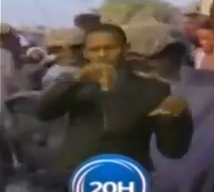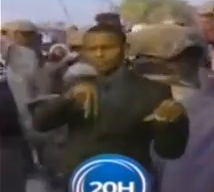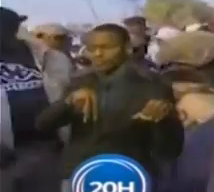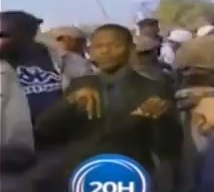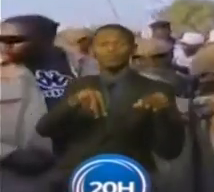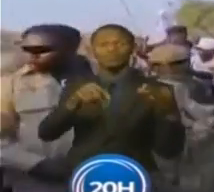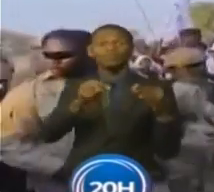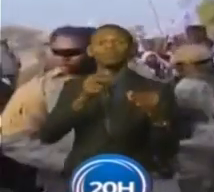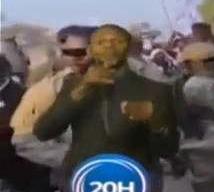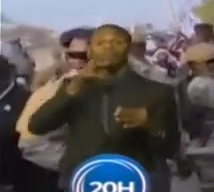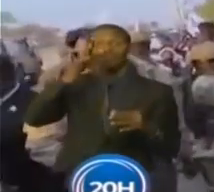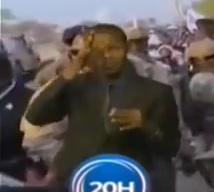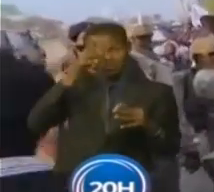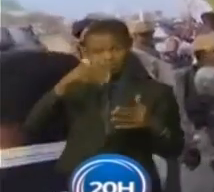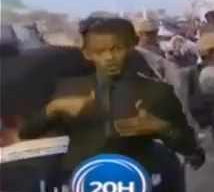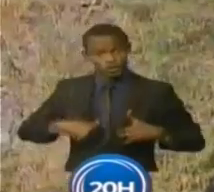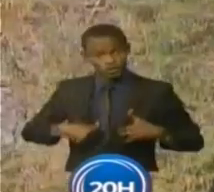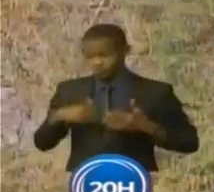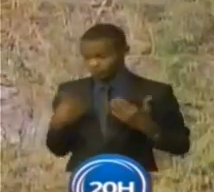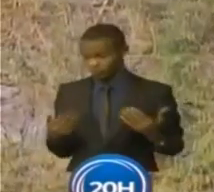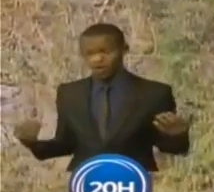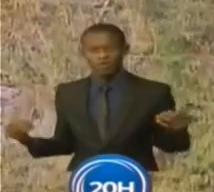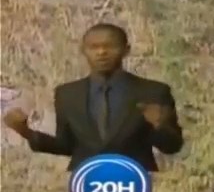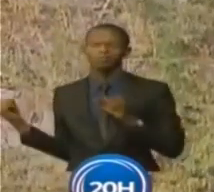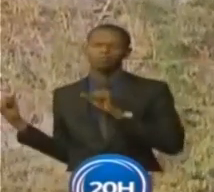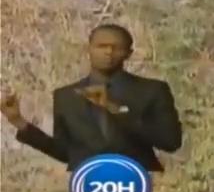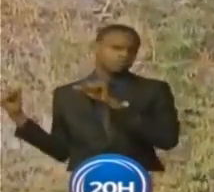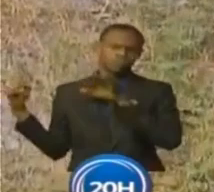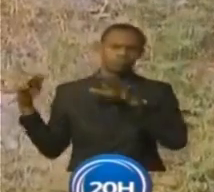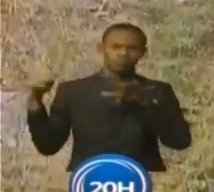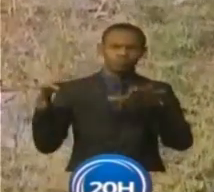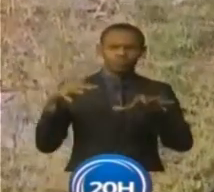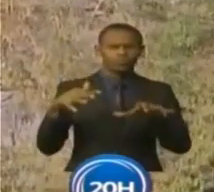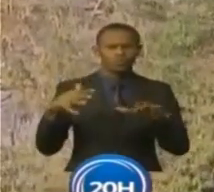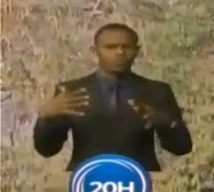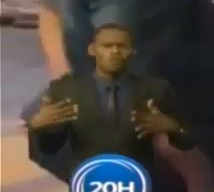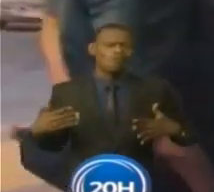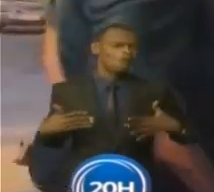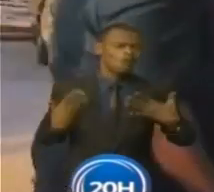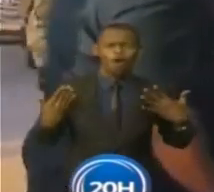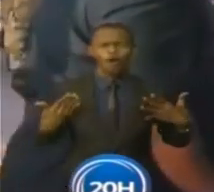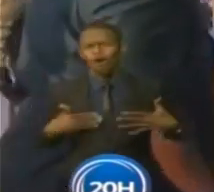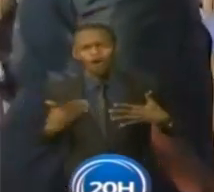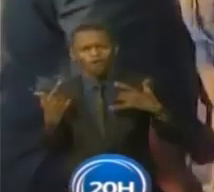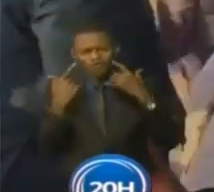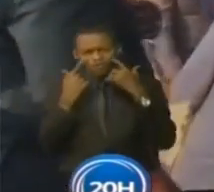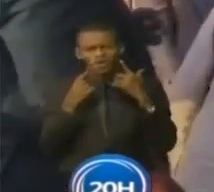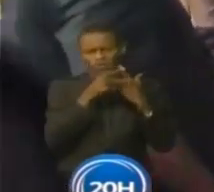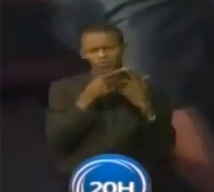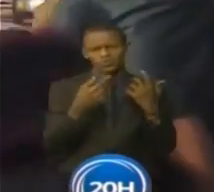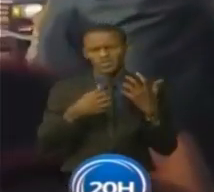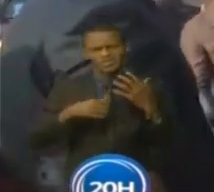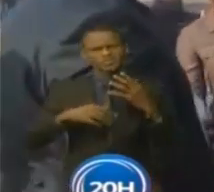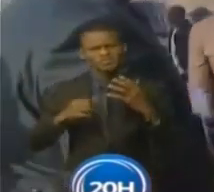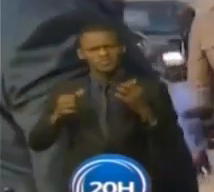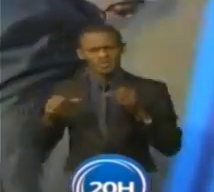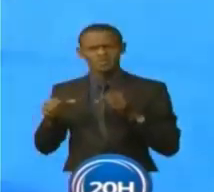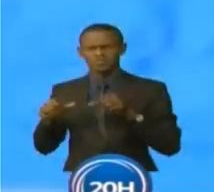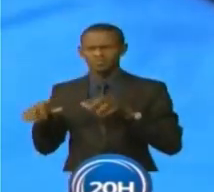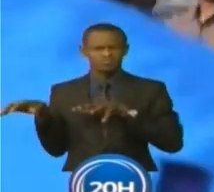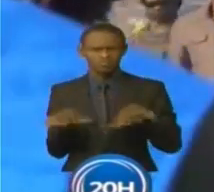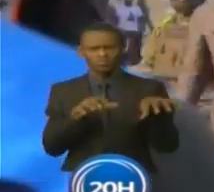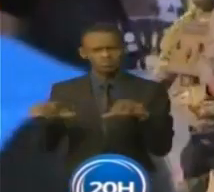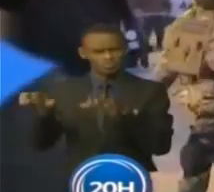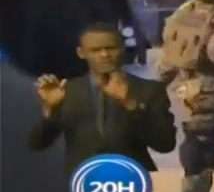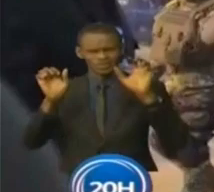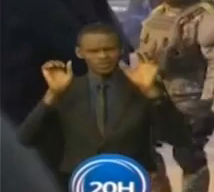parents, heureux de ces actions sociales qui transforment le Congo profond. Au comité d'accueil restreint, la ministre d'État,